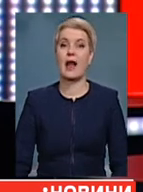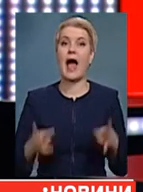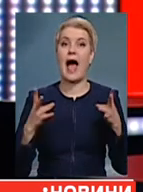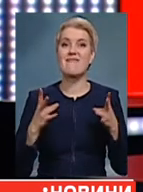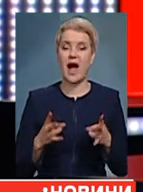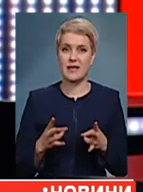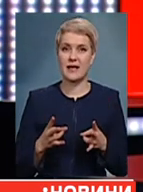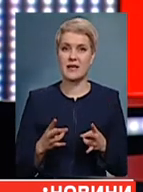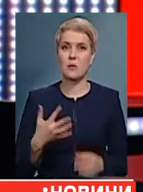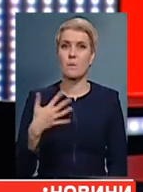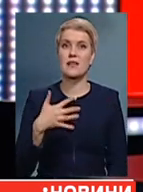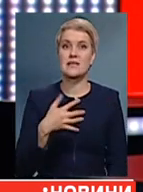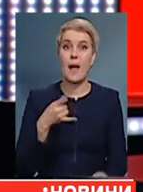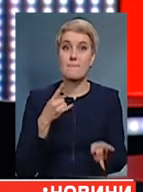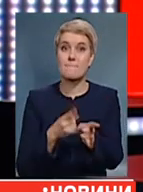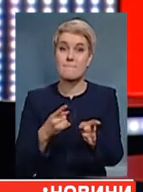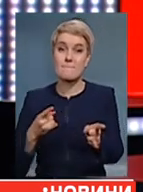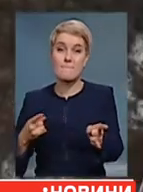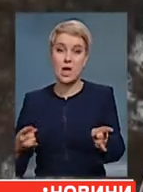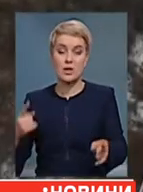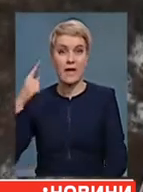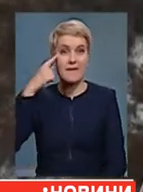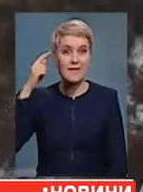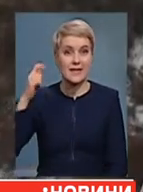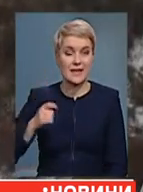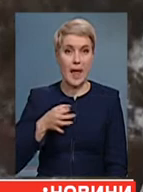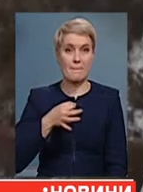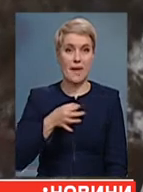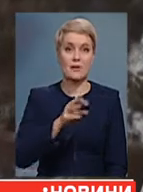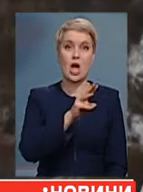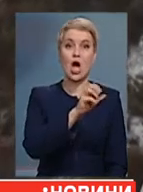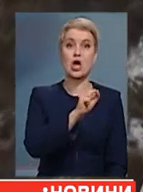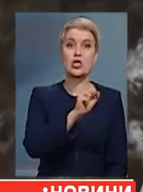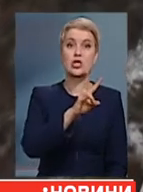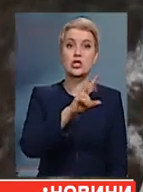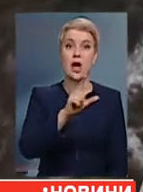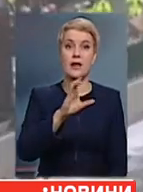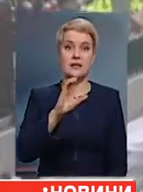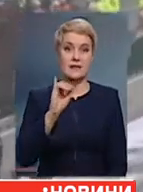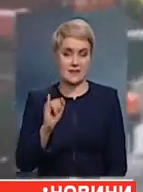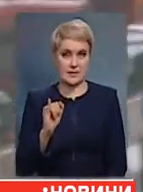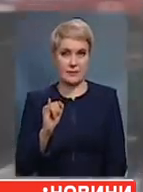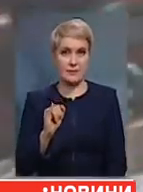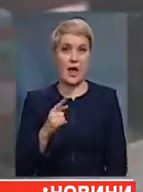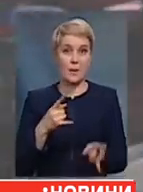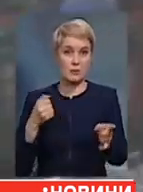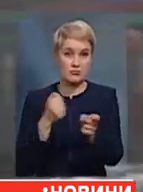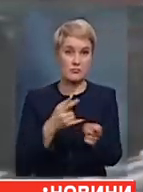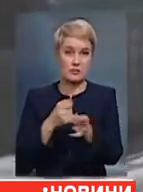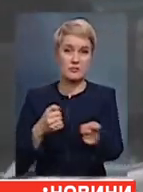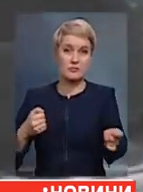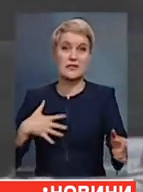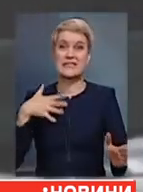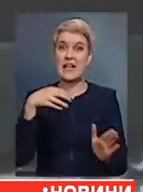Аварія із понад півсотнею машин у Китаї. Пригода сталася в провінції Шанці на півночі країни. Машини трощилися одна за одною.